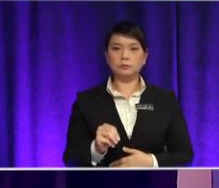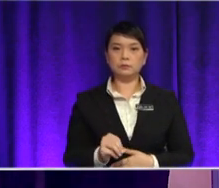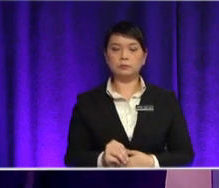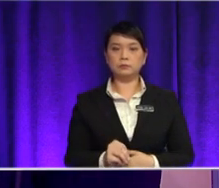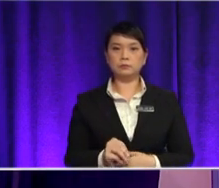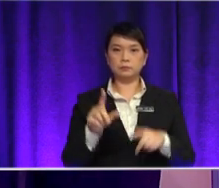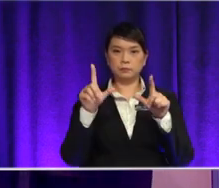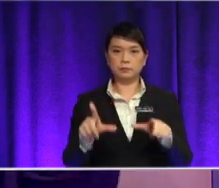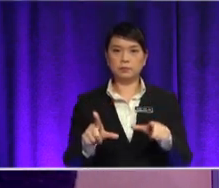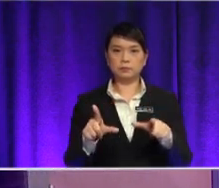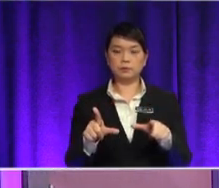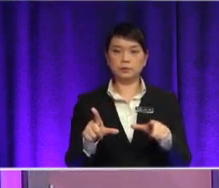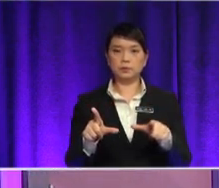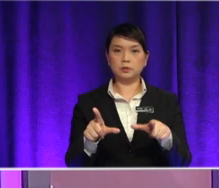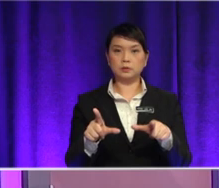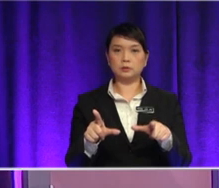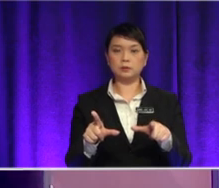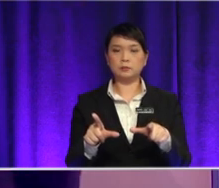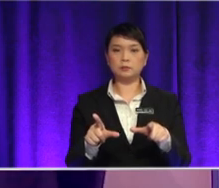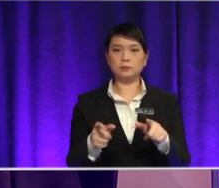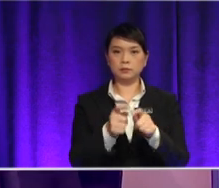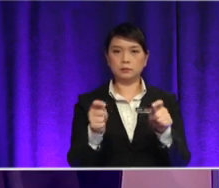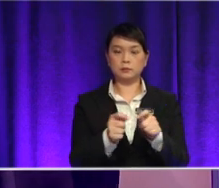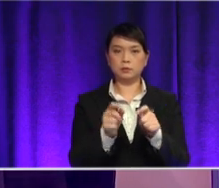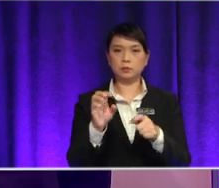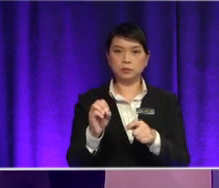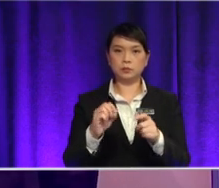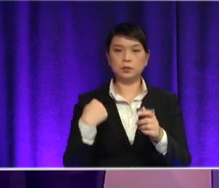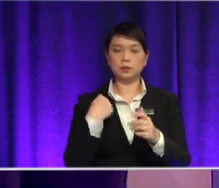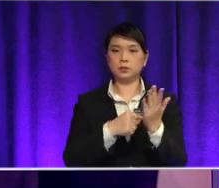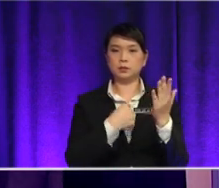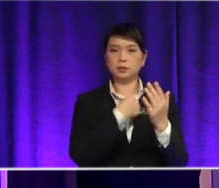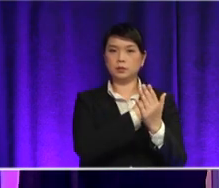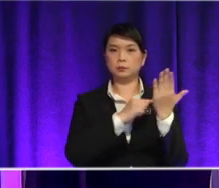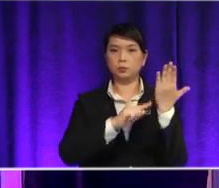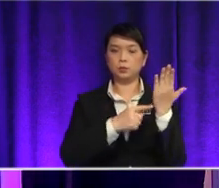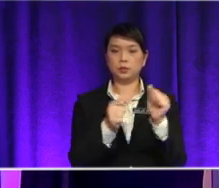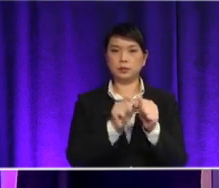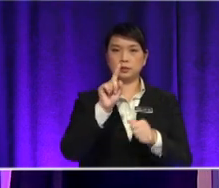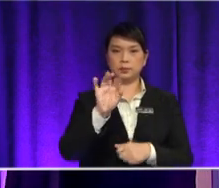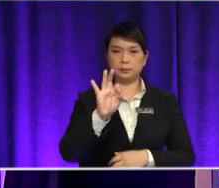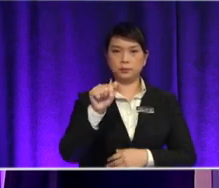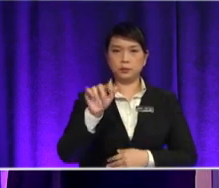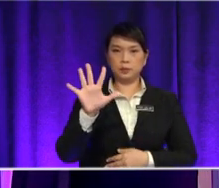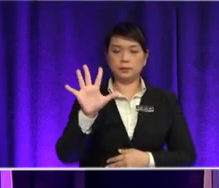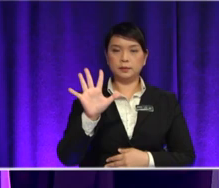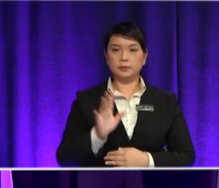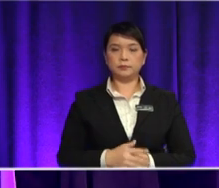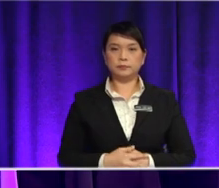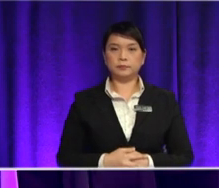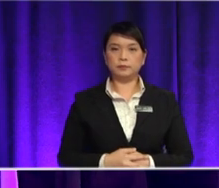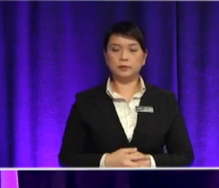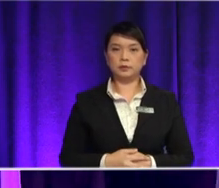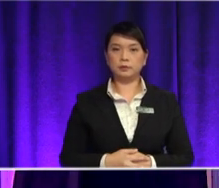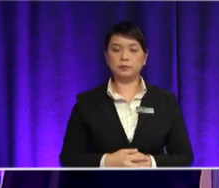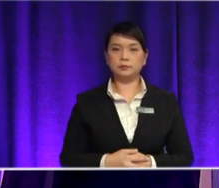Kita terus mula pada kotak yang pada 9.5. Okey. Seterusnya, kita lihat graf histogram